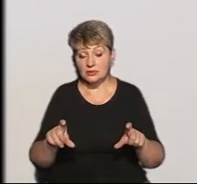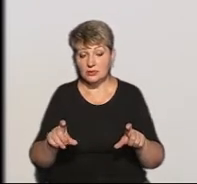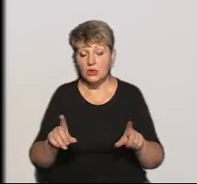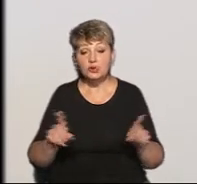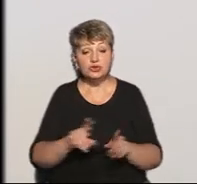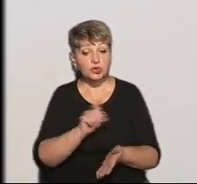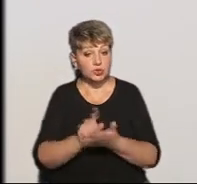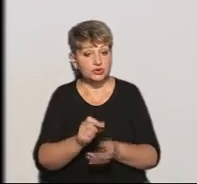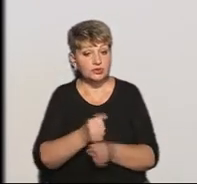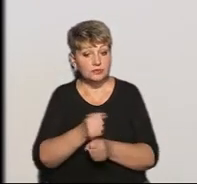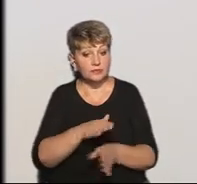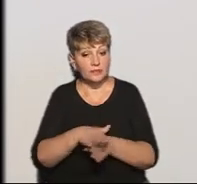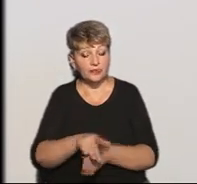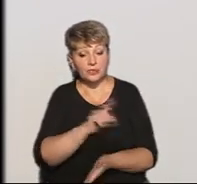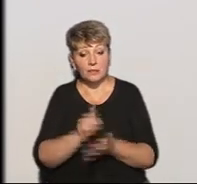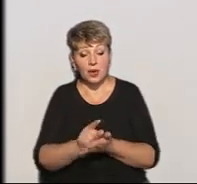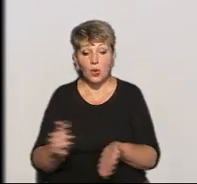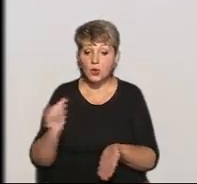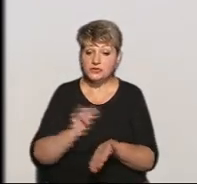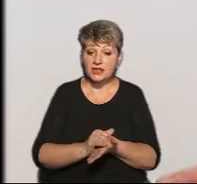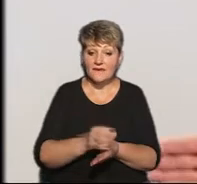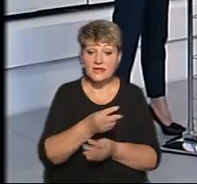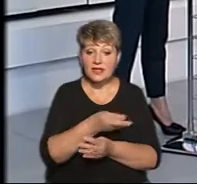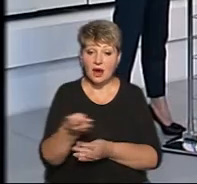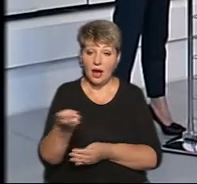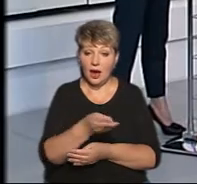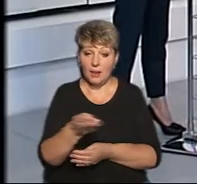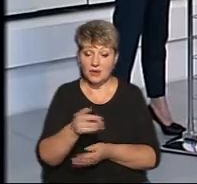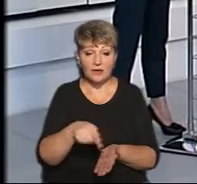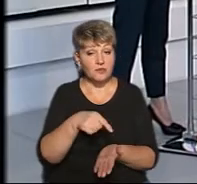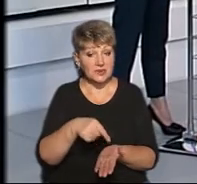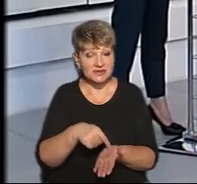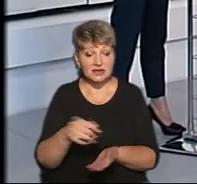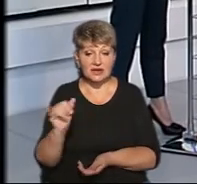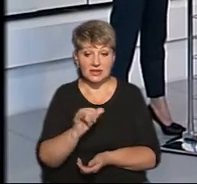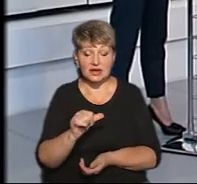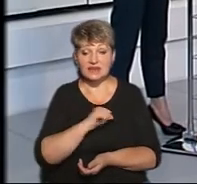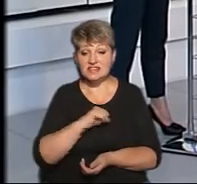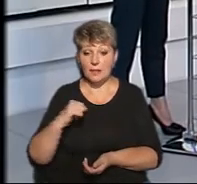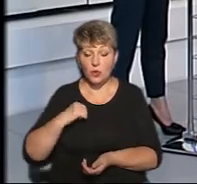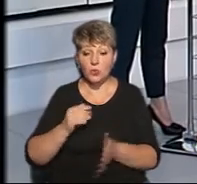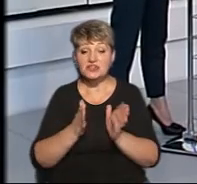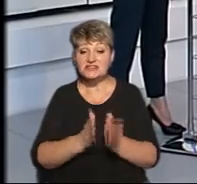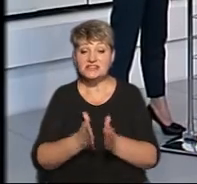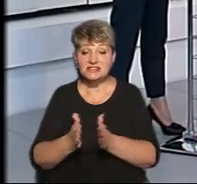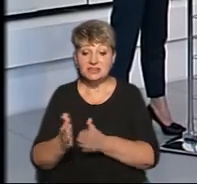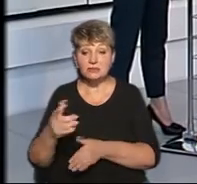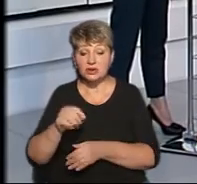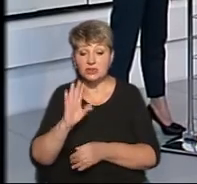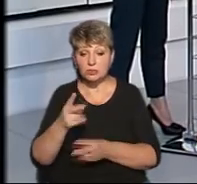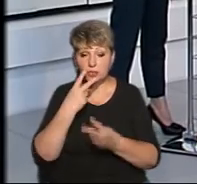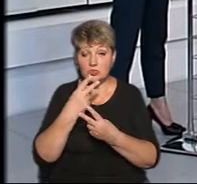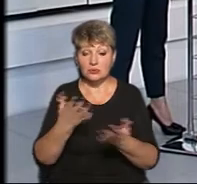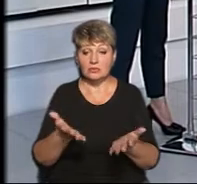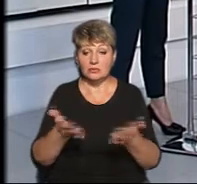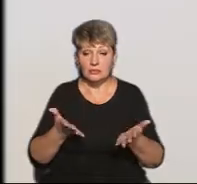Що вони мають зробити за ці кошти? Вони повинні встановити камери і в місті, а також саму систему, де буде це